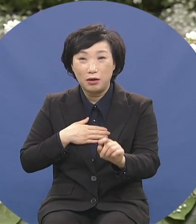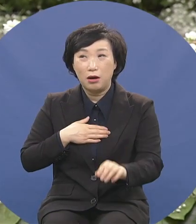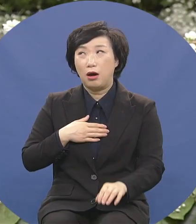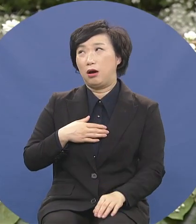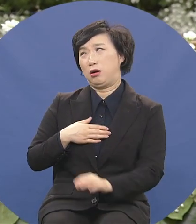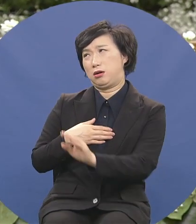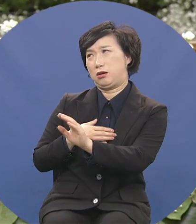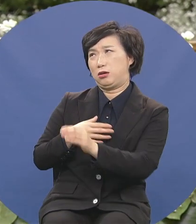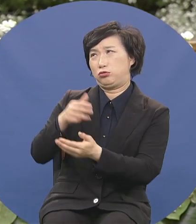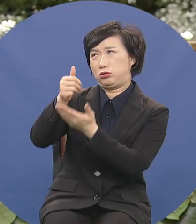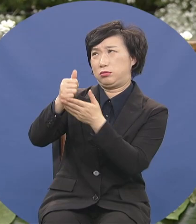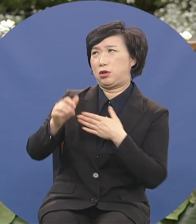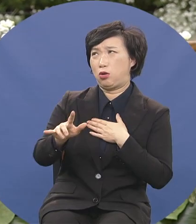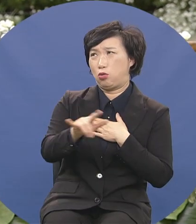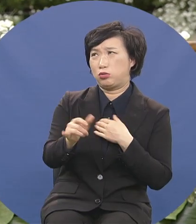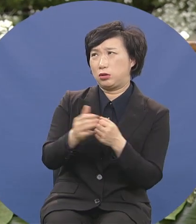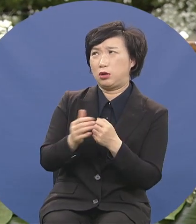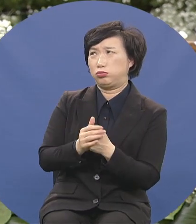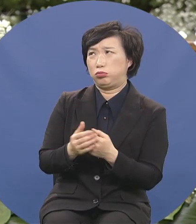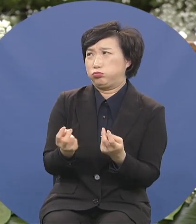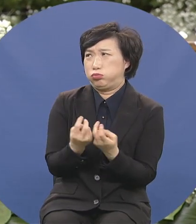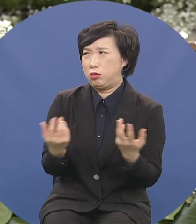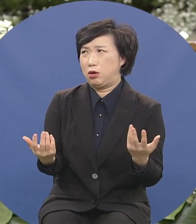코로나 때문에 그랬는데요.